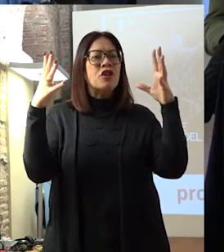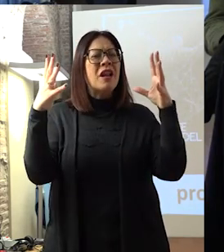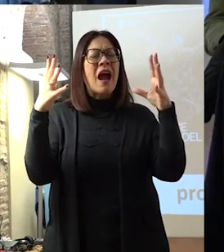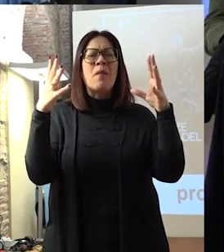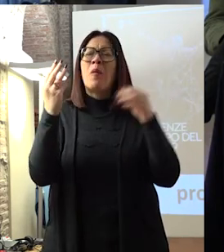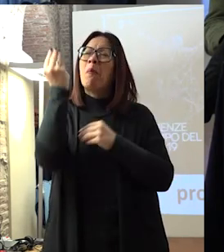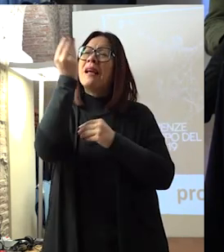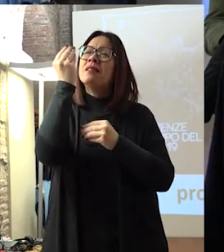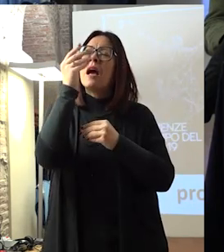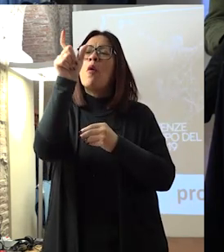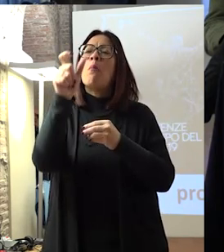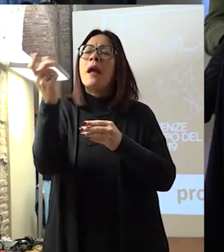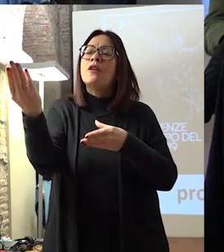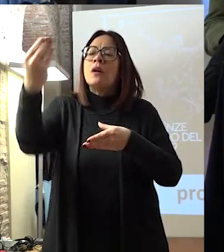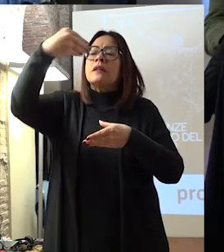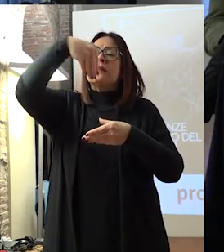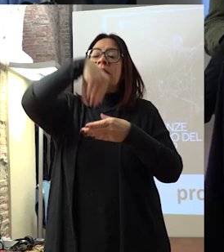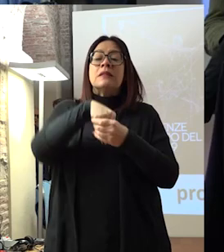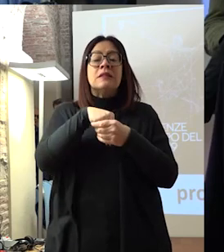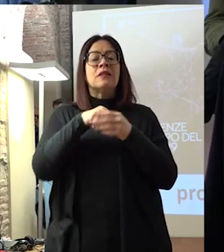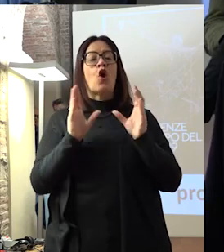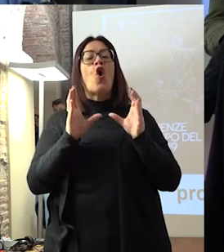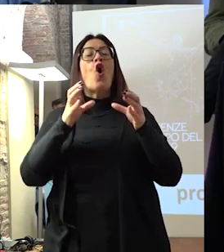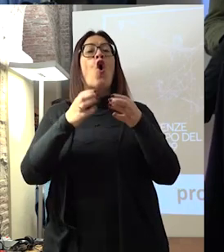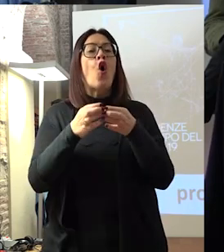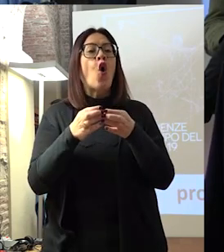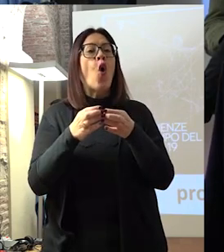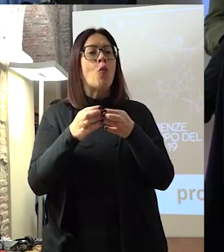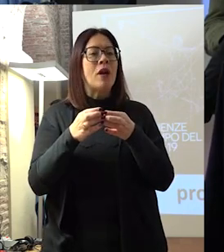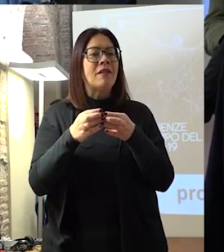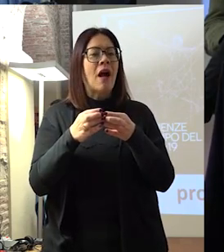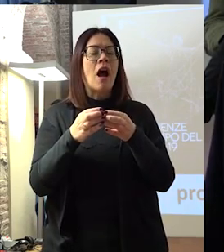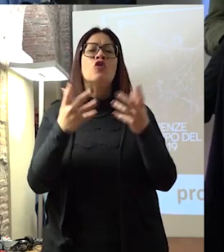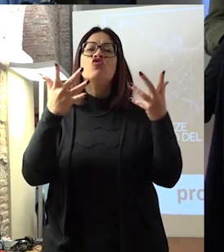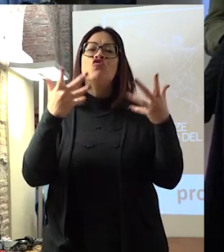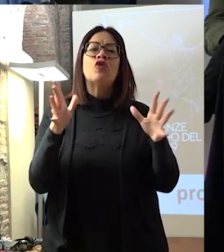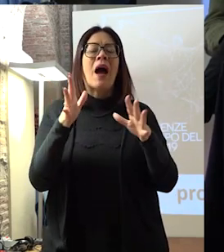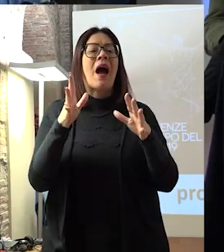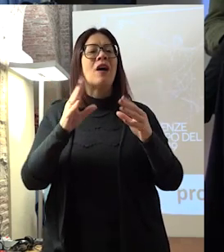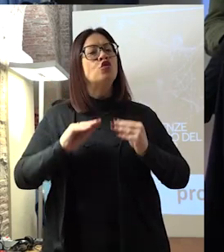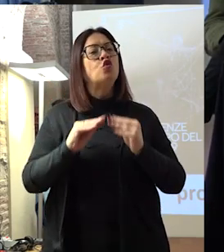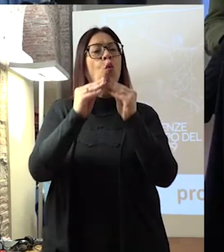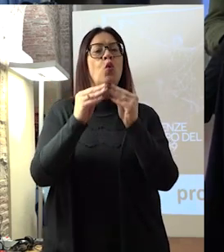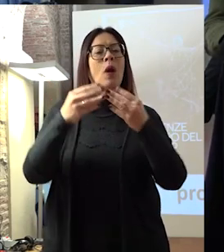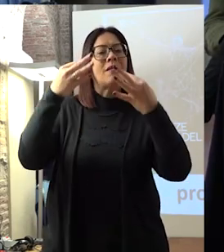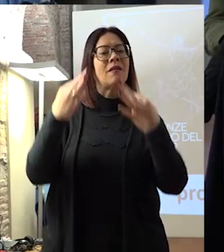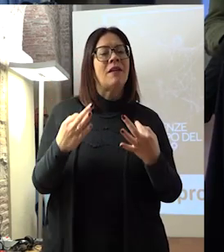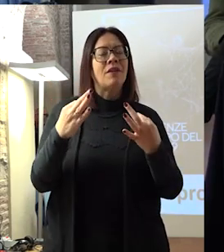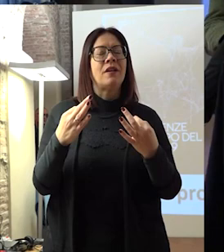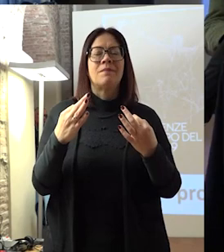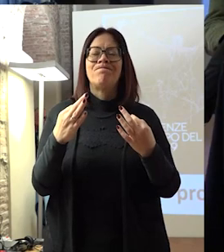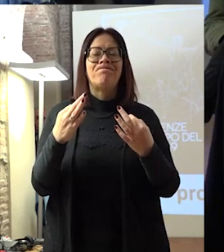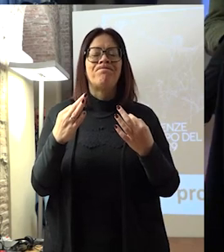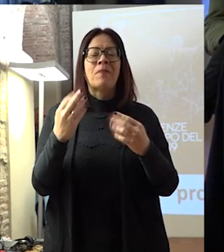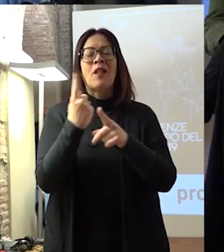qualcuno in una comunità che però è già di per sé strutturata e definita. E invece forse dobbiamo